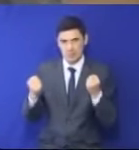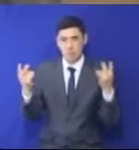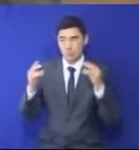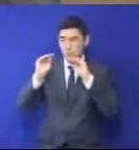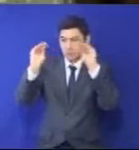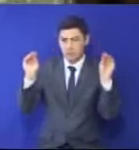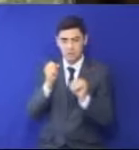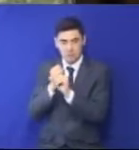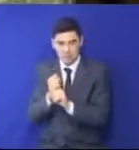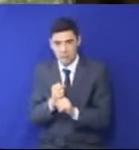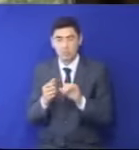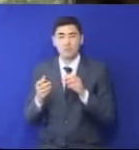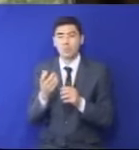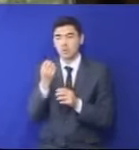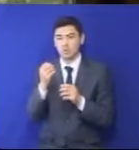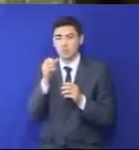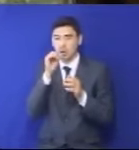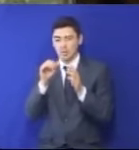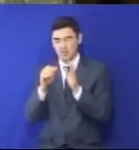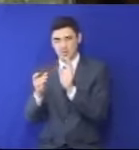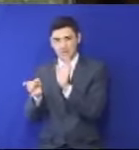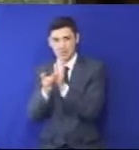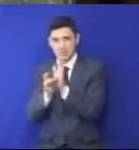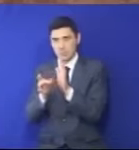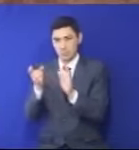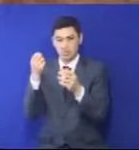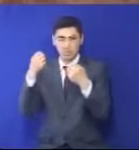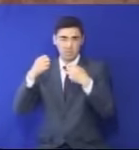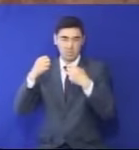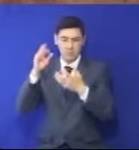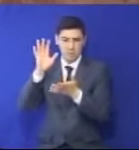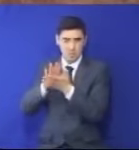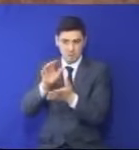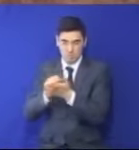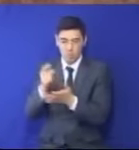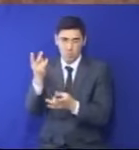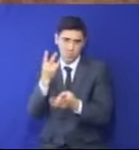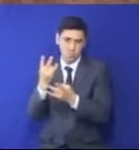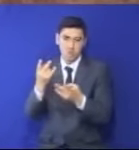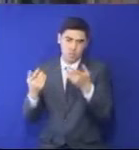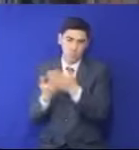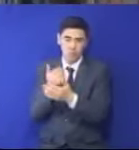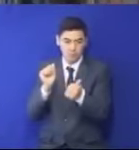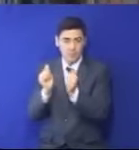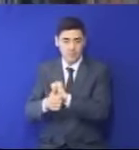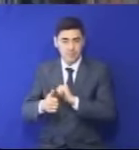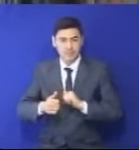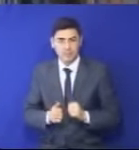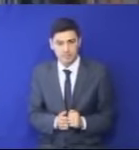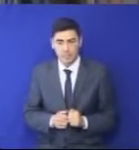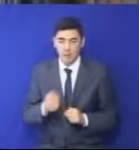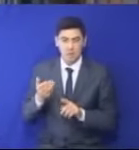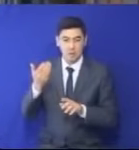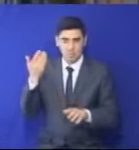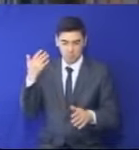қоса жарылған шыныны ауыстыру керек. Галина Елсукованың айтуынша, ол мамырдағы мереке күндерінің барлығында мамандарды